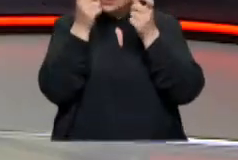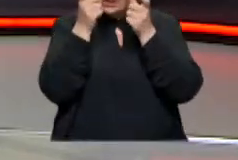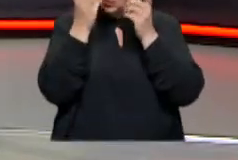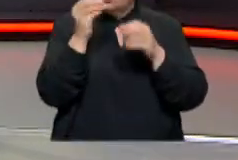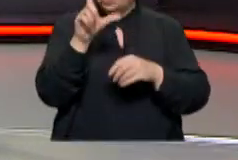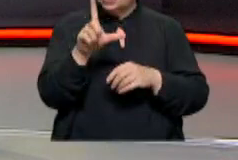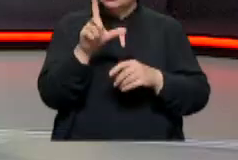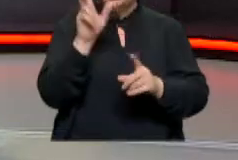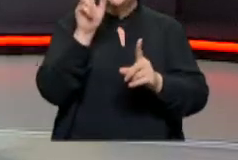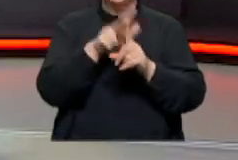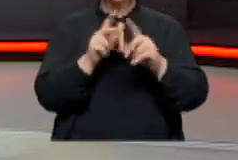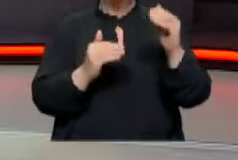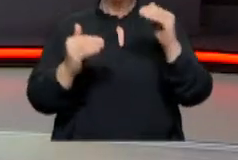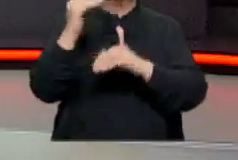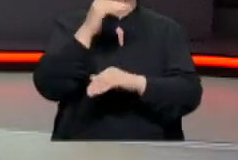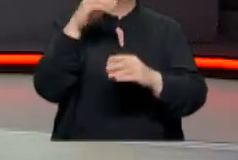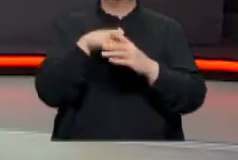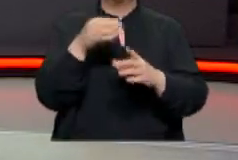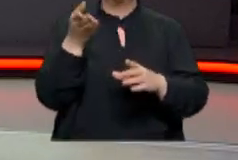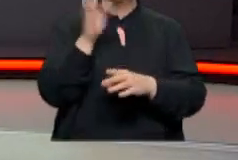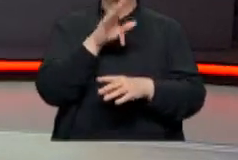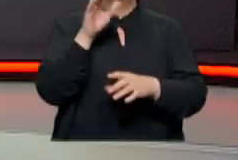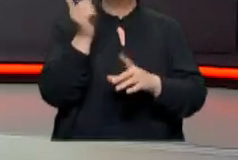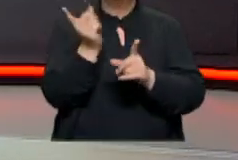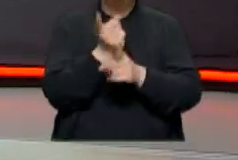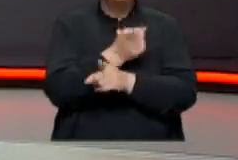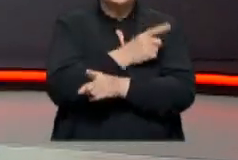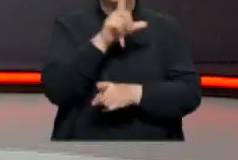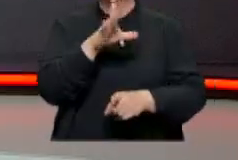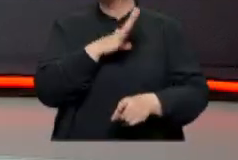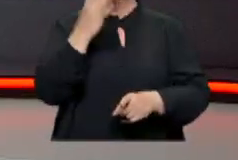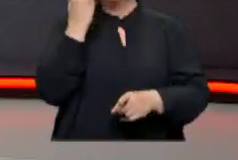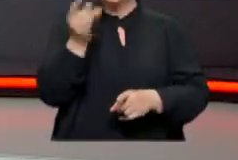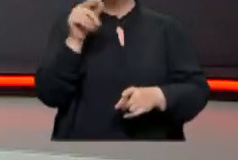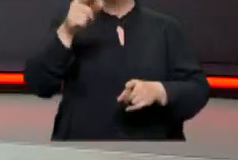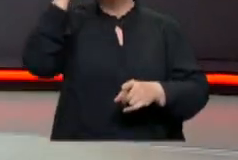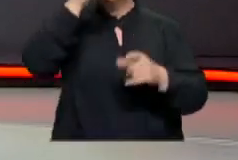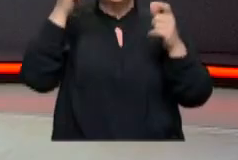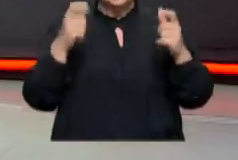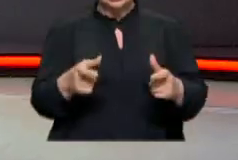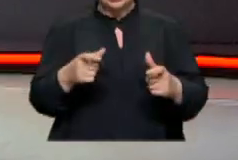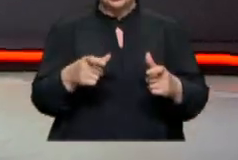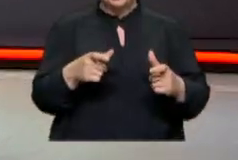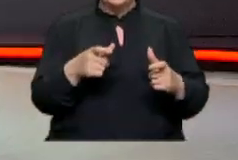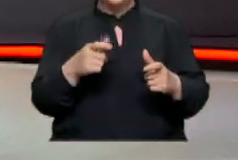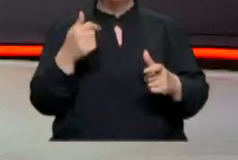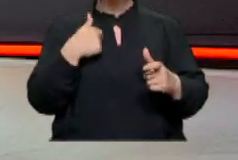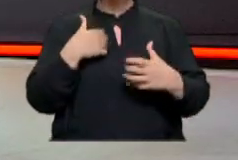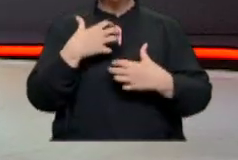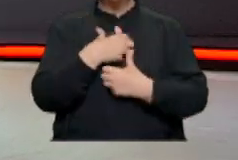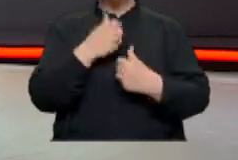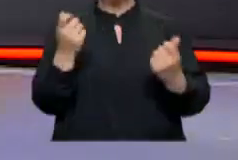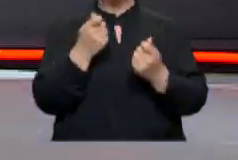lazım. Katılımın artması için başka şeylere ihtiyaç var belli ki. Şimdi Türkiye'de bizim